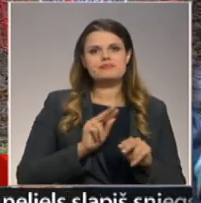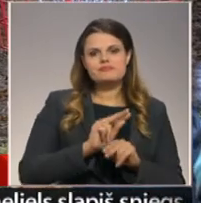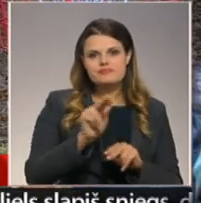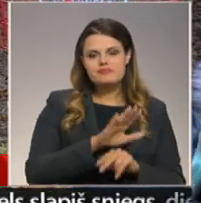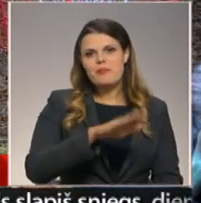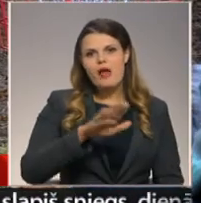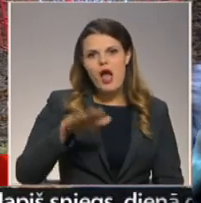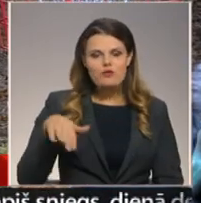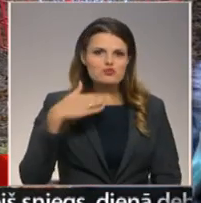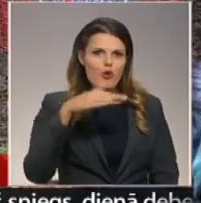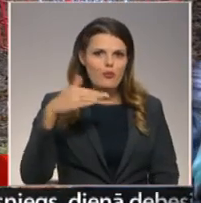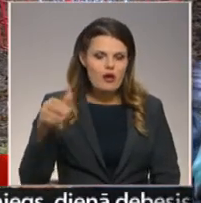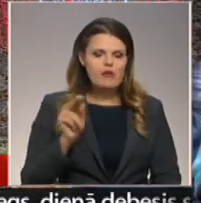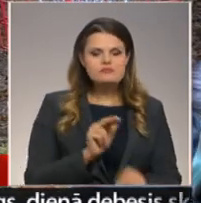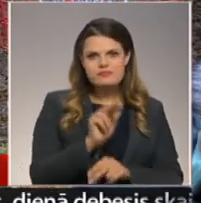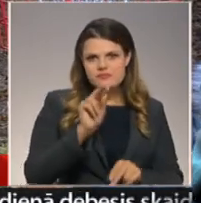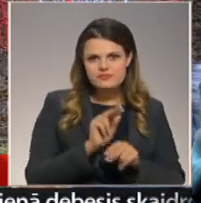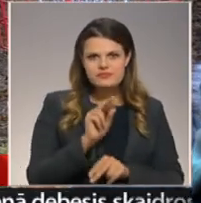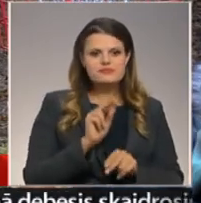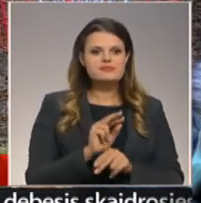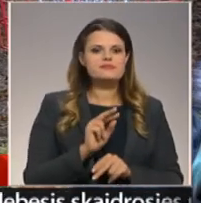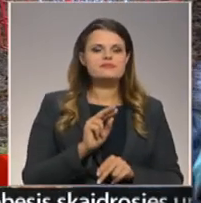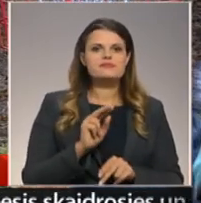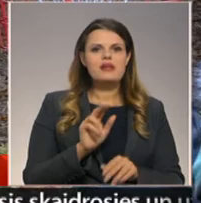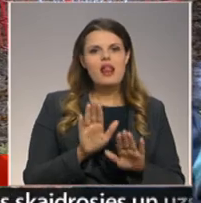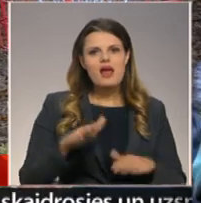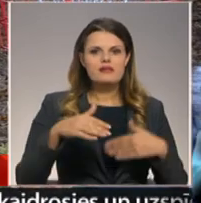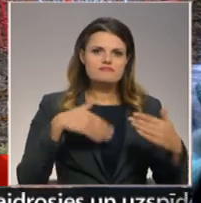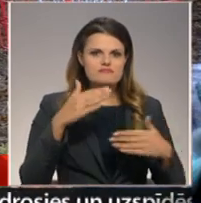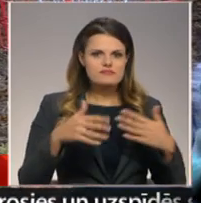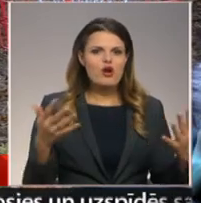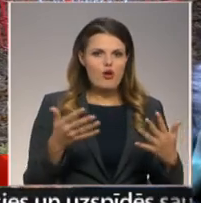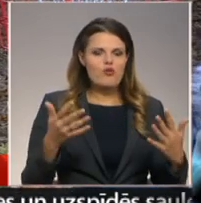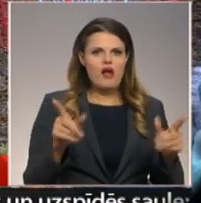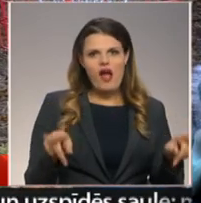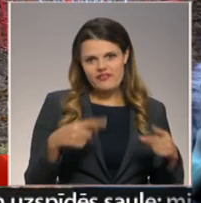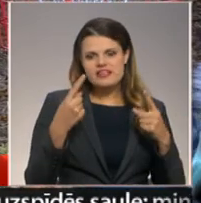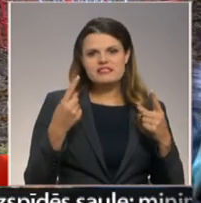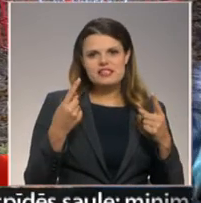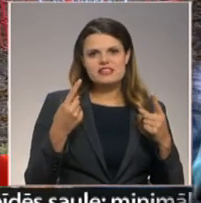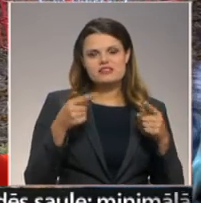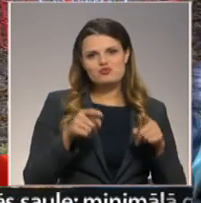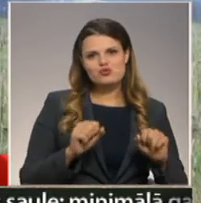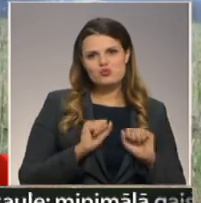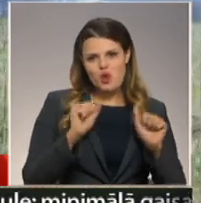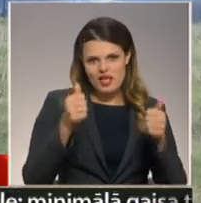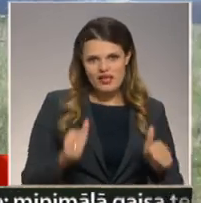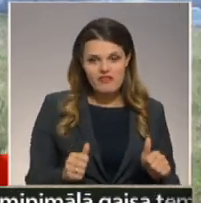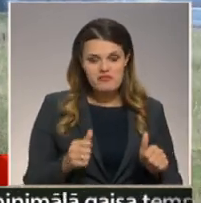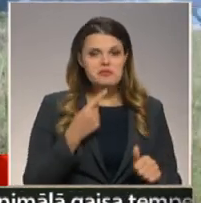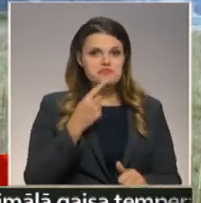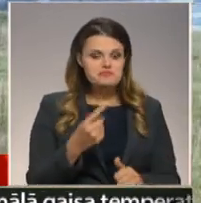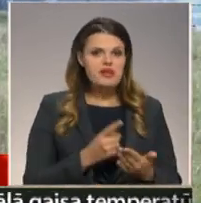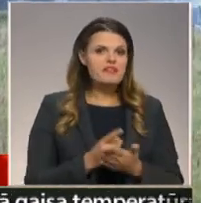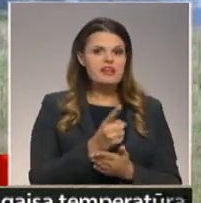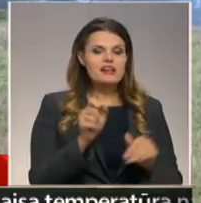trenēt bērns un pieaugušos apmācīt, tad tā kā lēnā garā kaut kā iesim uz priekšu, attīstīsim šo sporta veidu. Kā atzīst